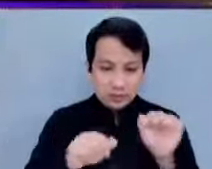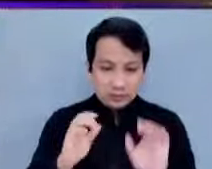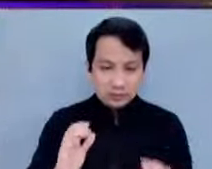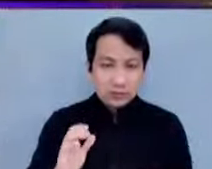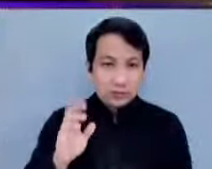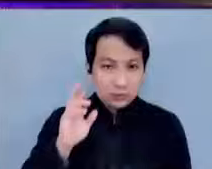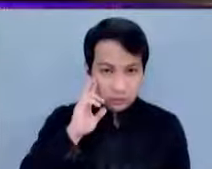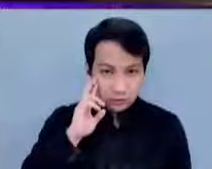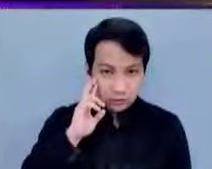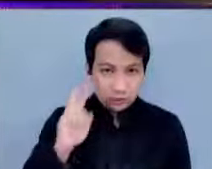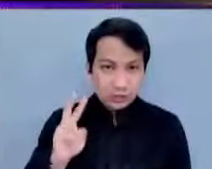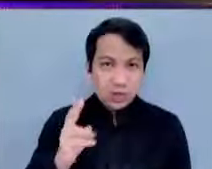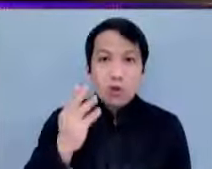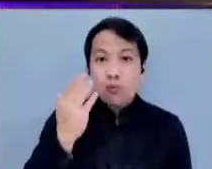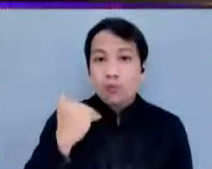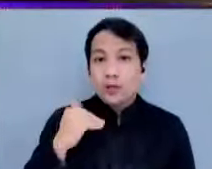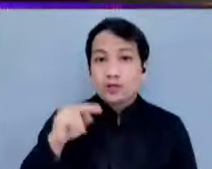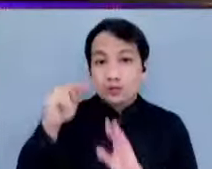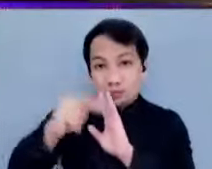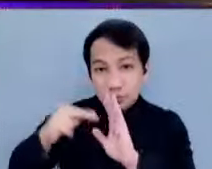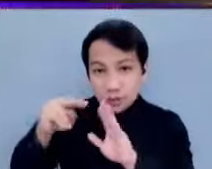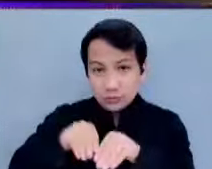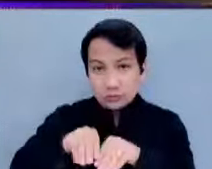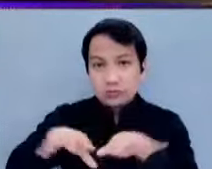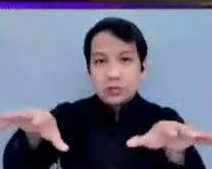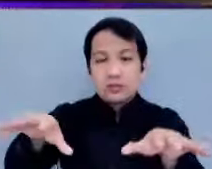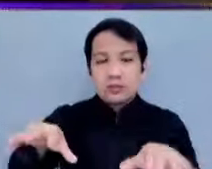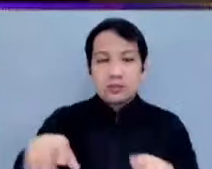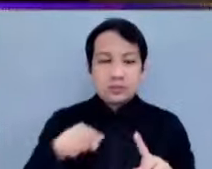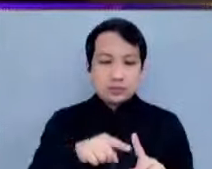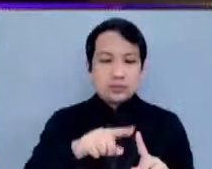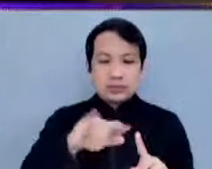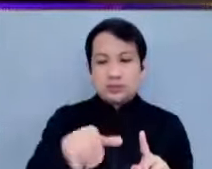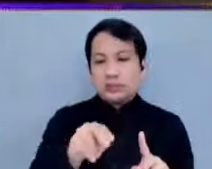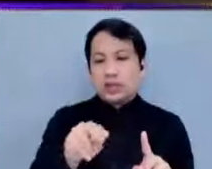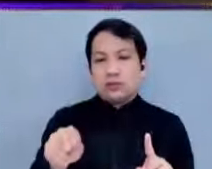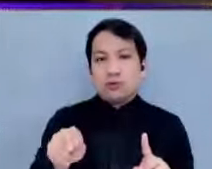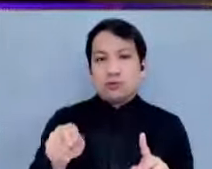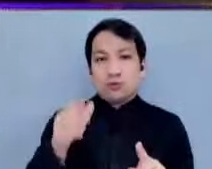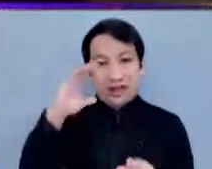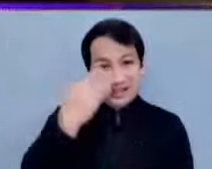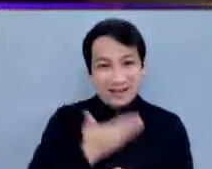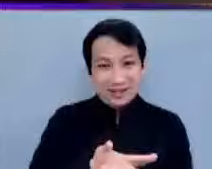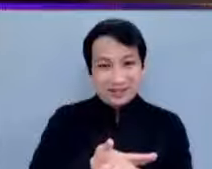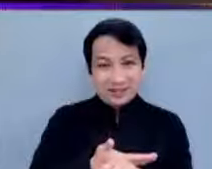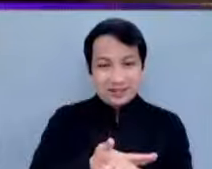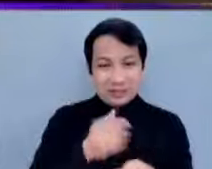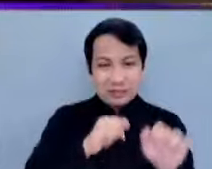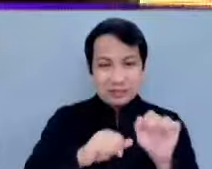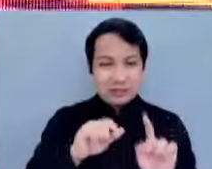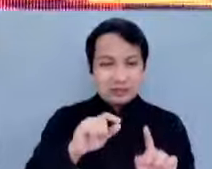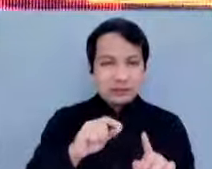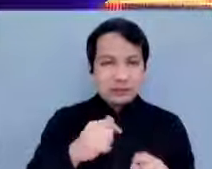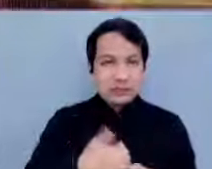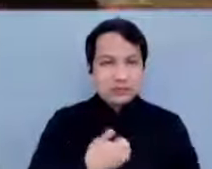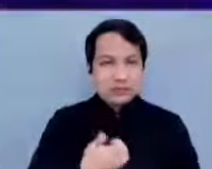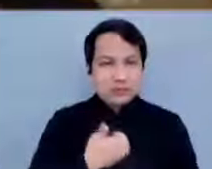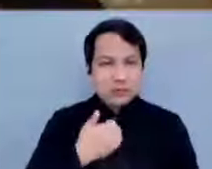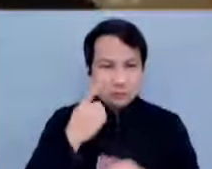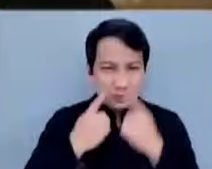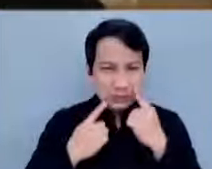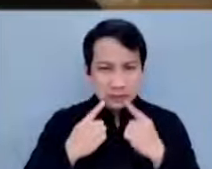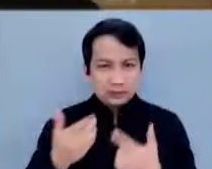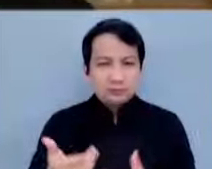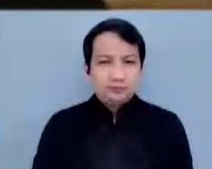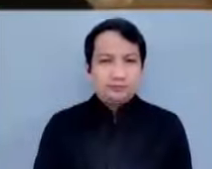ng kanyang pagkamatay. Si Jano Gibbs naging emosyonal pa. Nasa frontline ng balitang yan si Brian Basa.